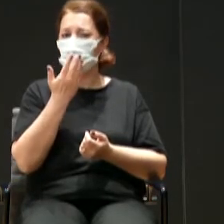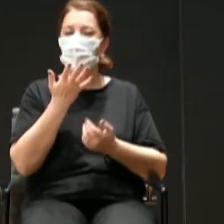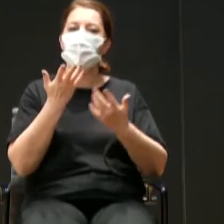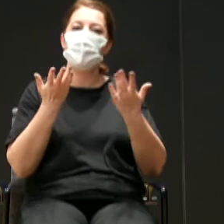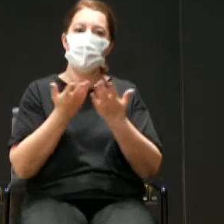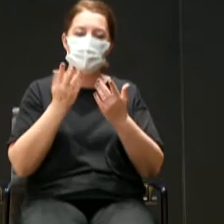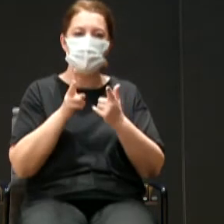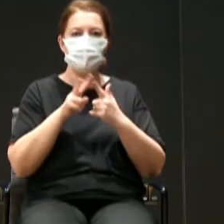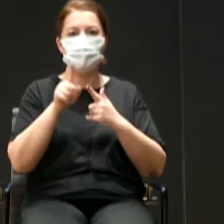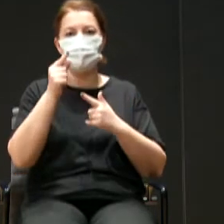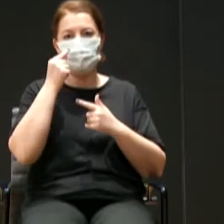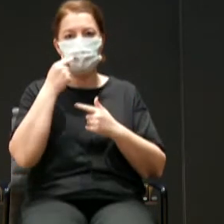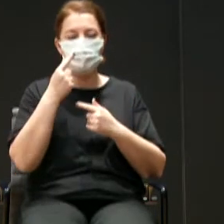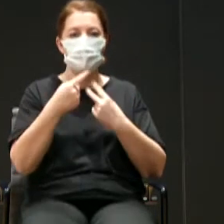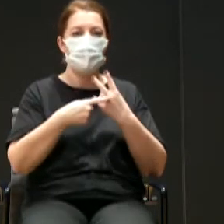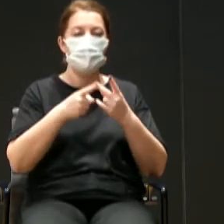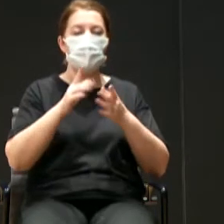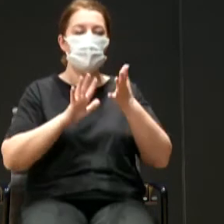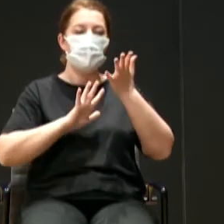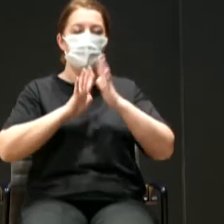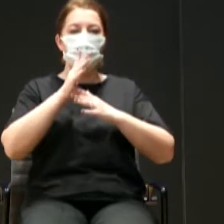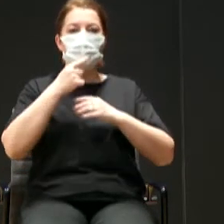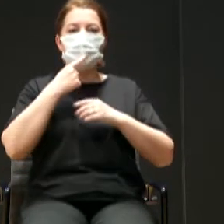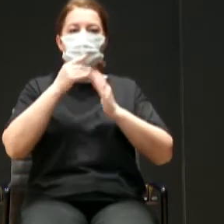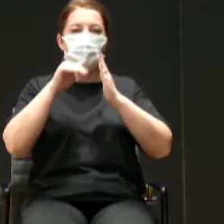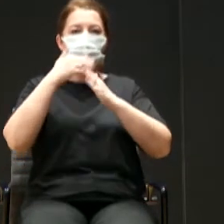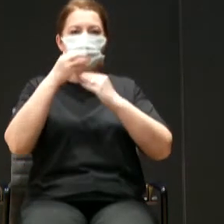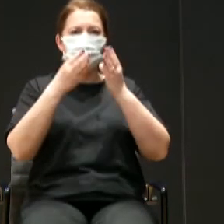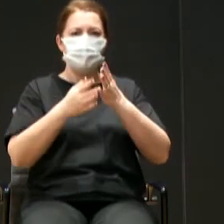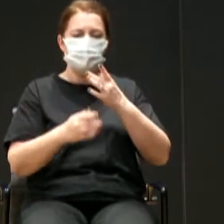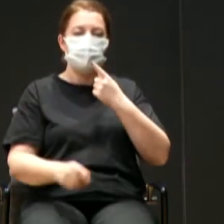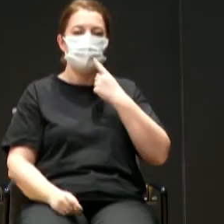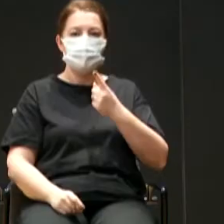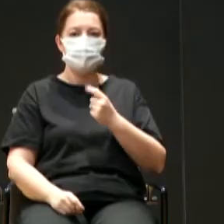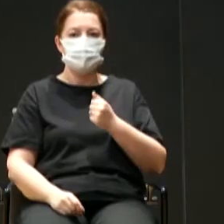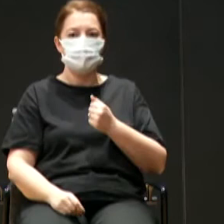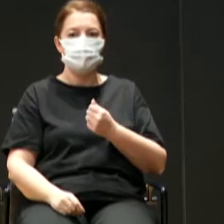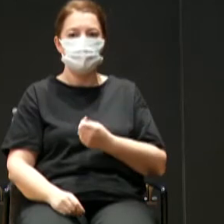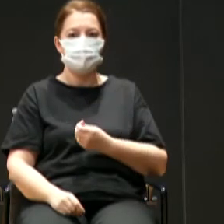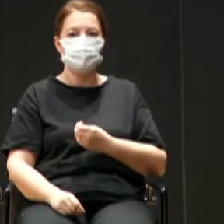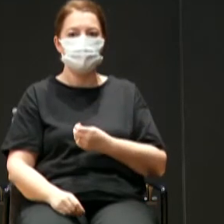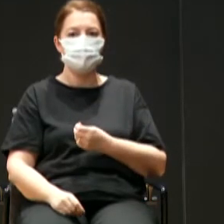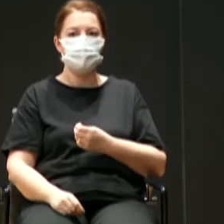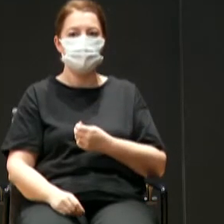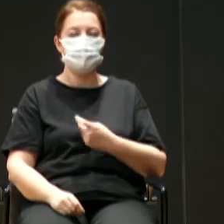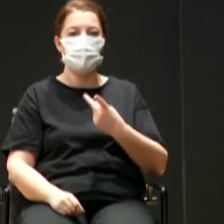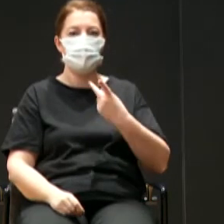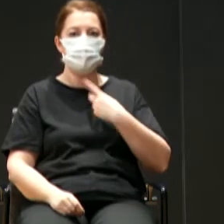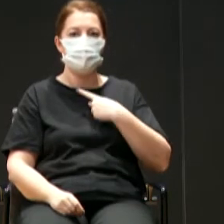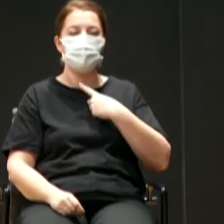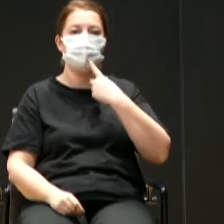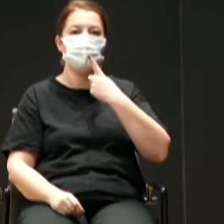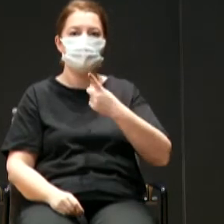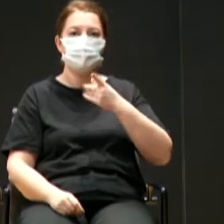Nuri Bey şunu söyledi. Dedi ki Yakuplu Kent Ormanı'nı dedi başkasına vereceklerdi. Bir şeyler yapacaklar dedi. Şimdi Sayın Başkan ben şunu söylemek